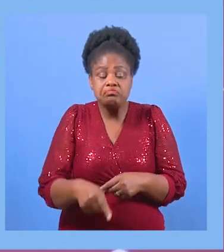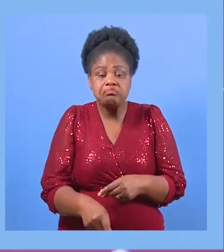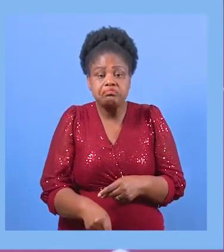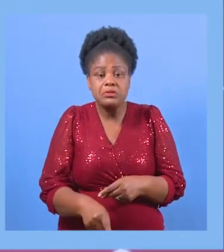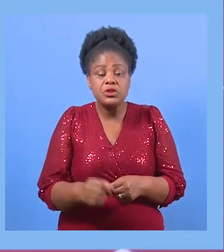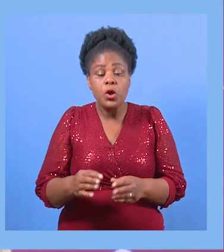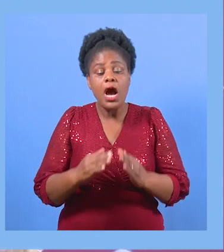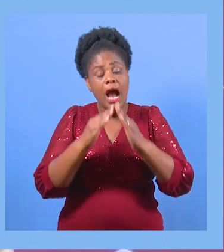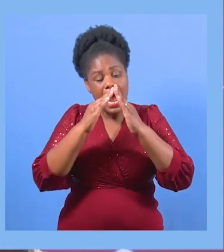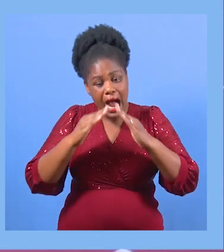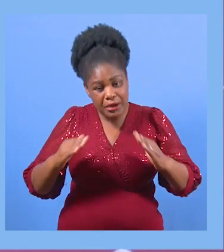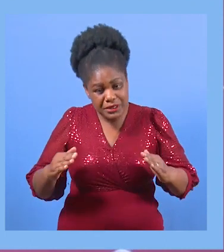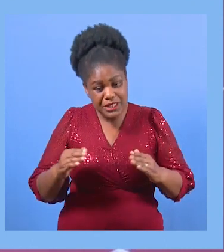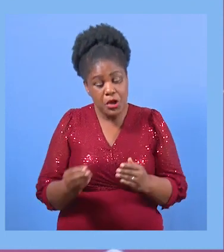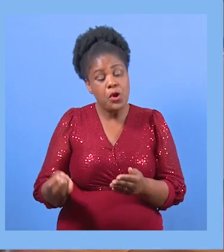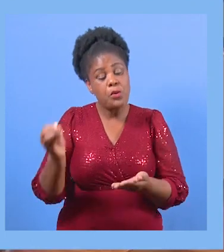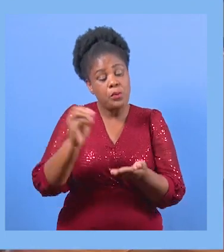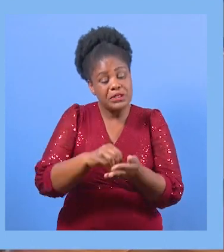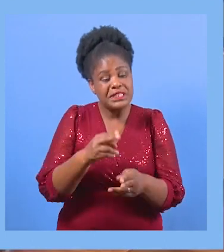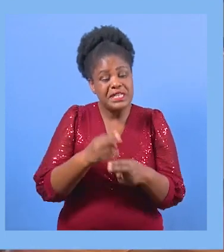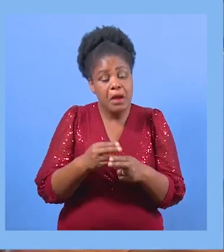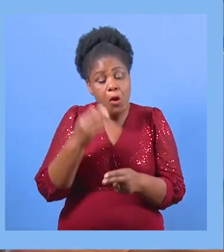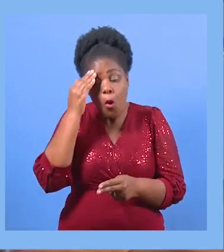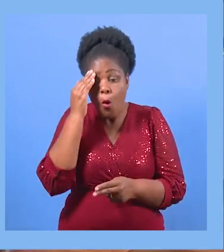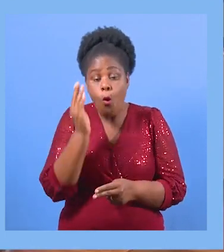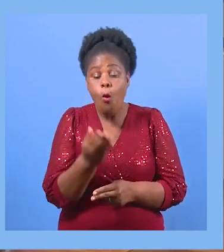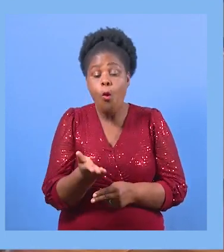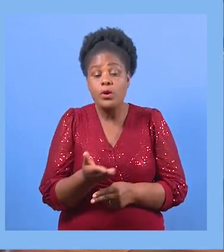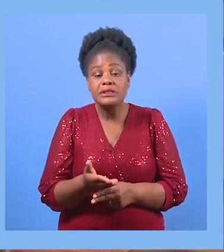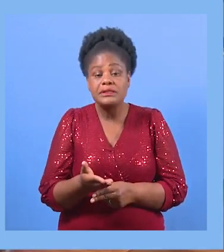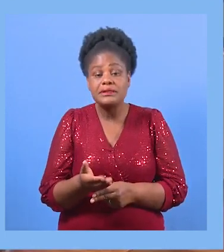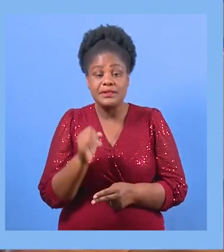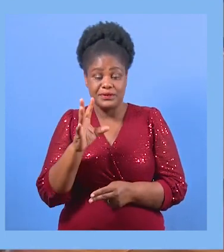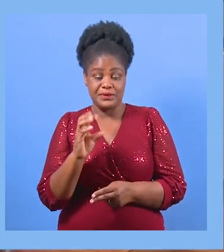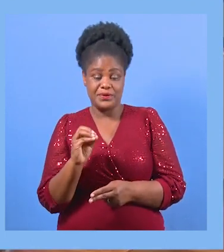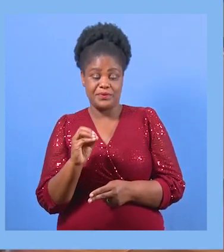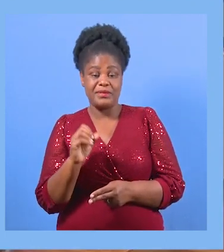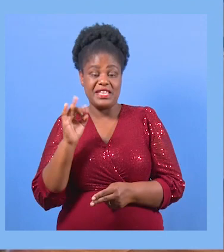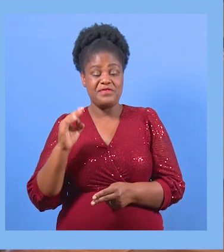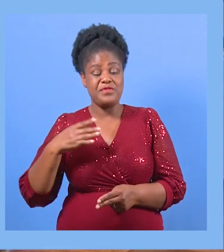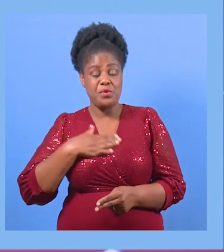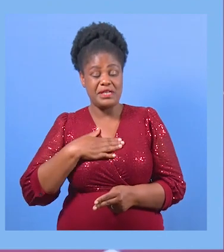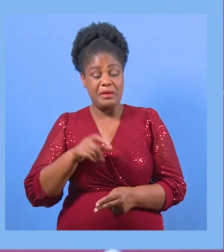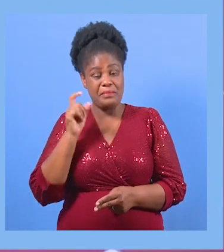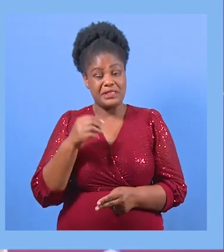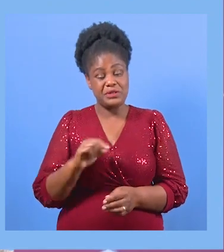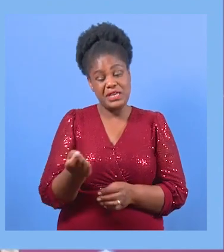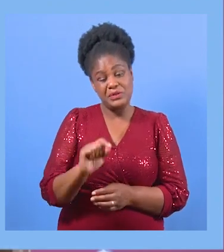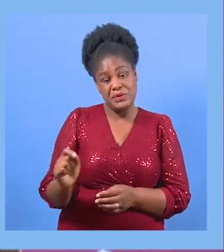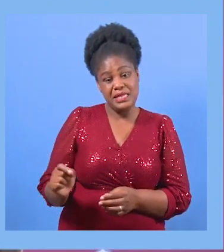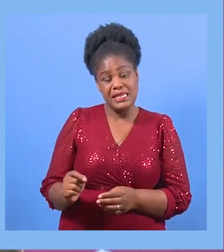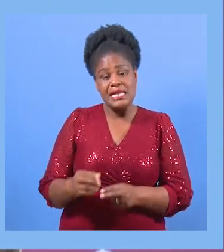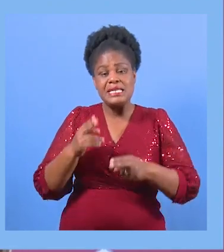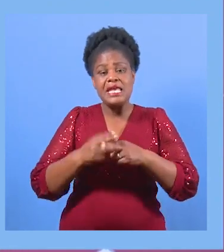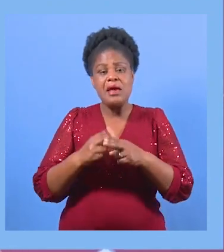ayo, iri kunyorwa zita raniko. ndizvozvo. Saka kana iwe uchida kuti munhu anyore zita rake risina zita